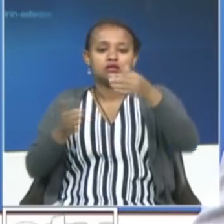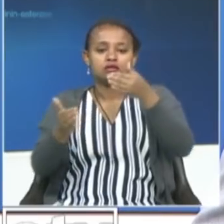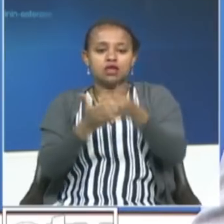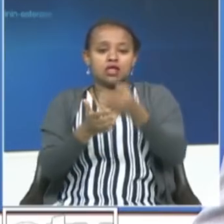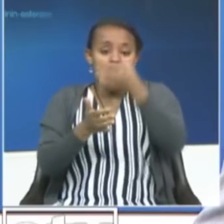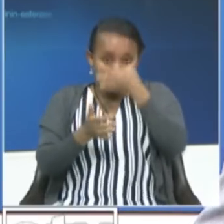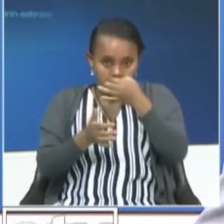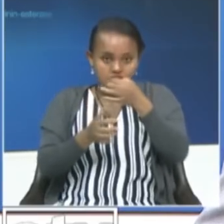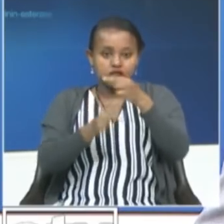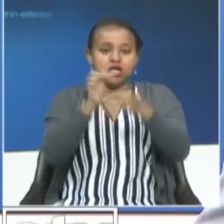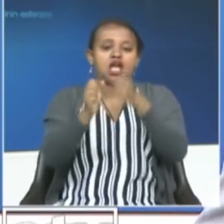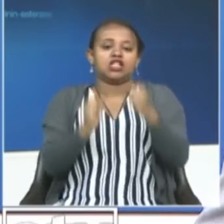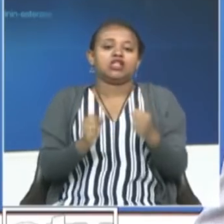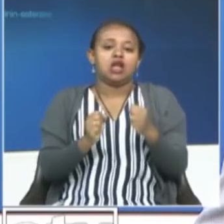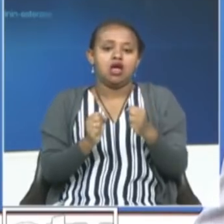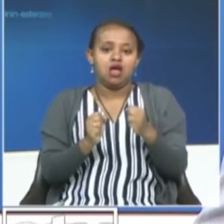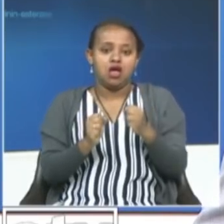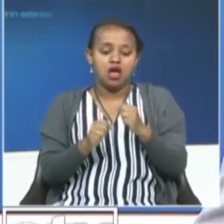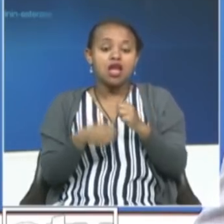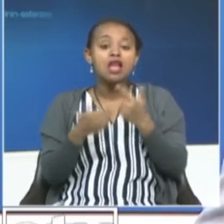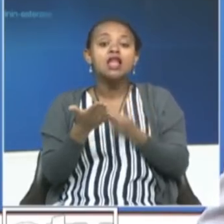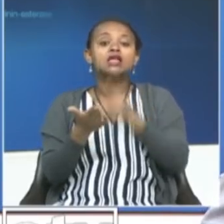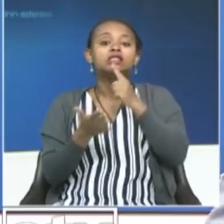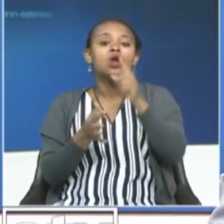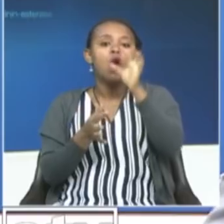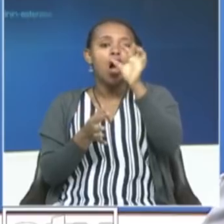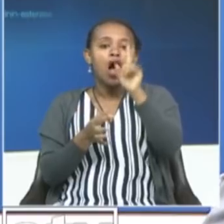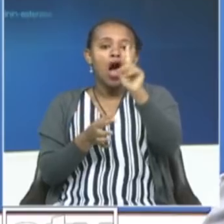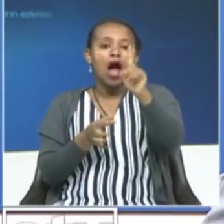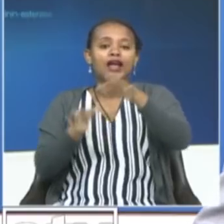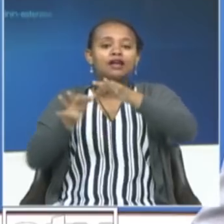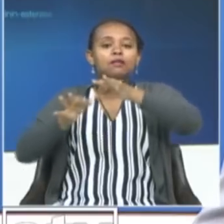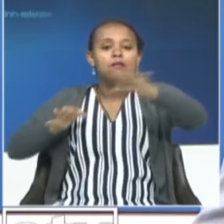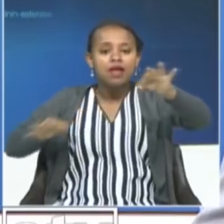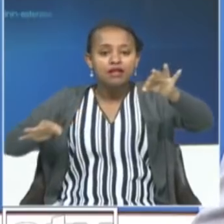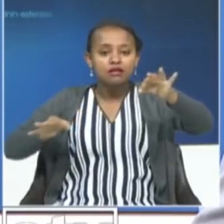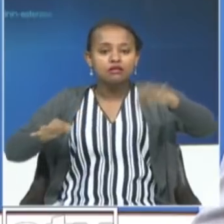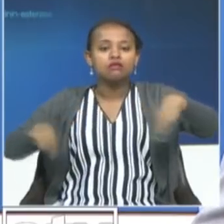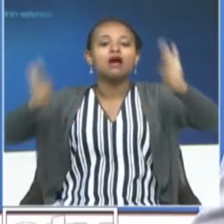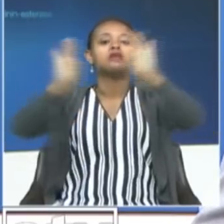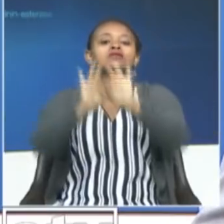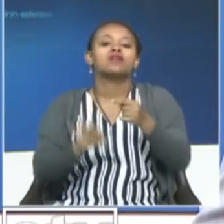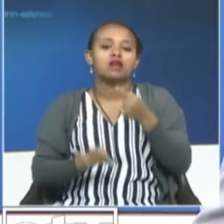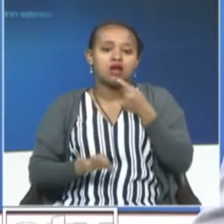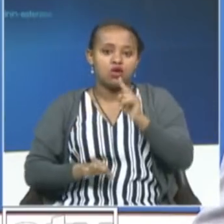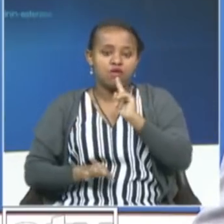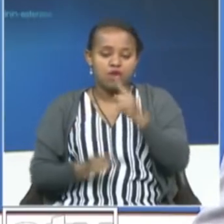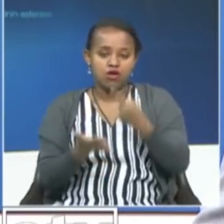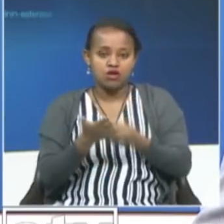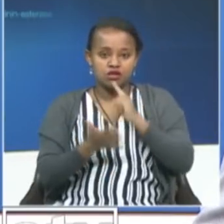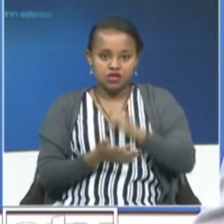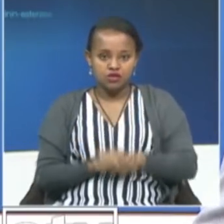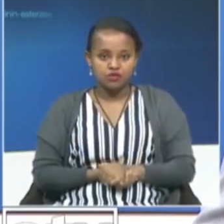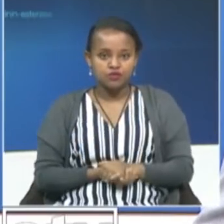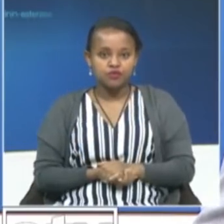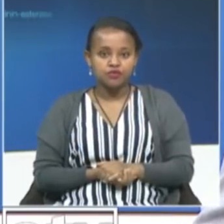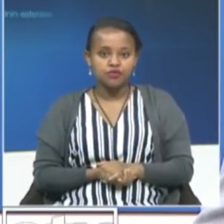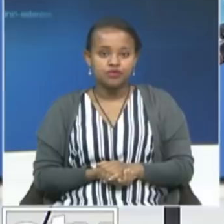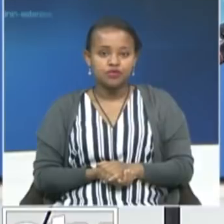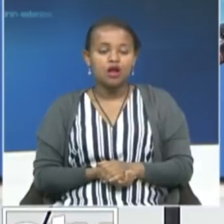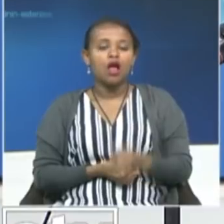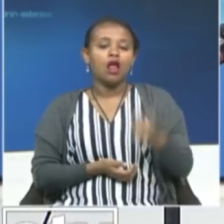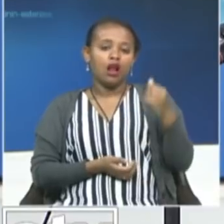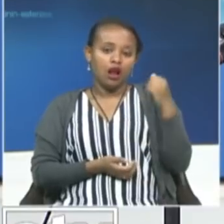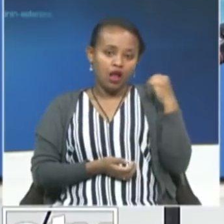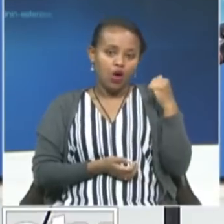ማክሲመሙን አንድ ሜትር ርቀታችንን መጠበቅ አስፈላጊ ነው የሚባለው ይህን ታሳቢ በማድረግ ነው። መልካም። ሌላው